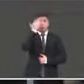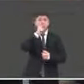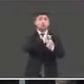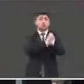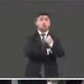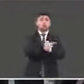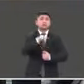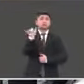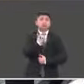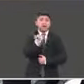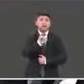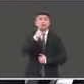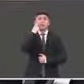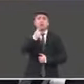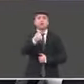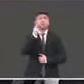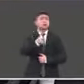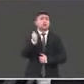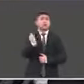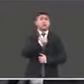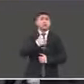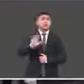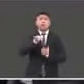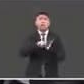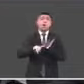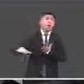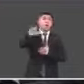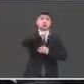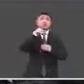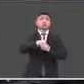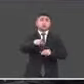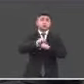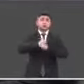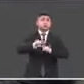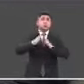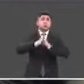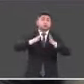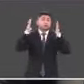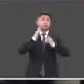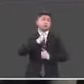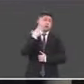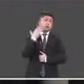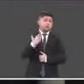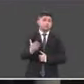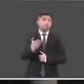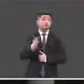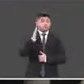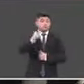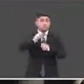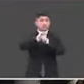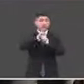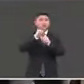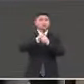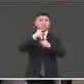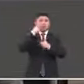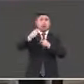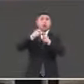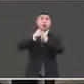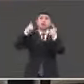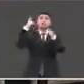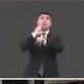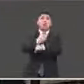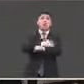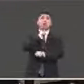güçlü güçsüz kriteri gözetmeden F herkesi etkiliyor bir tekim salgından gelişmiş